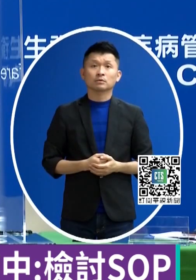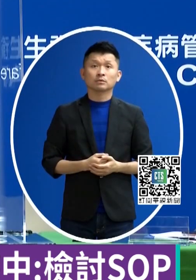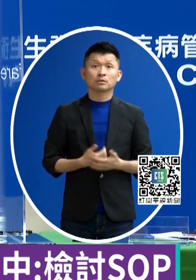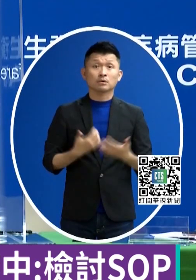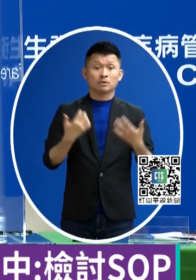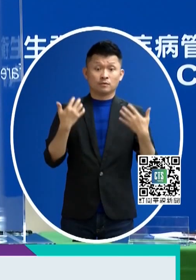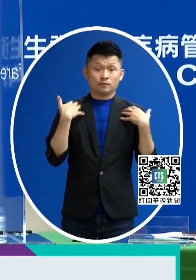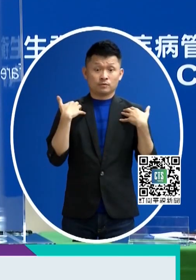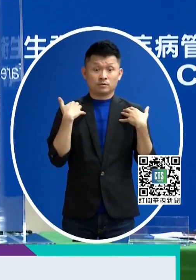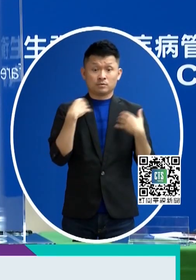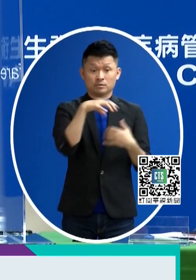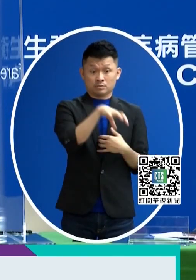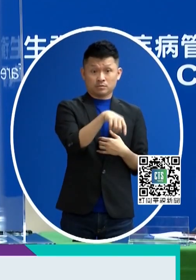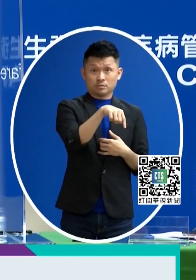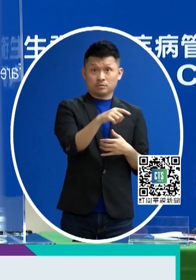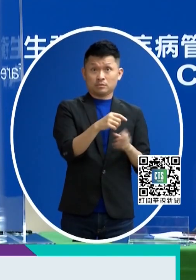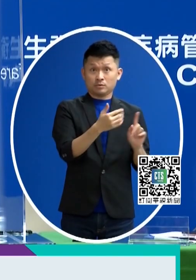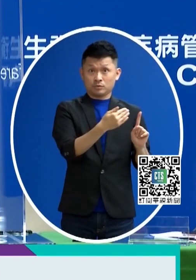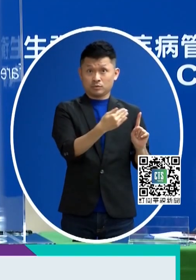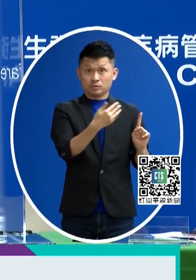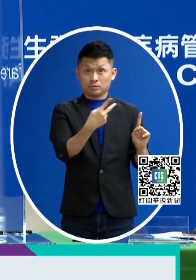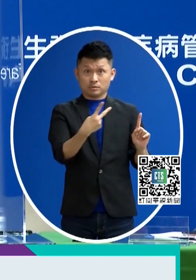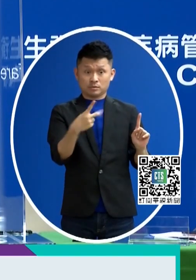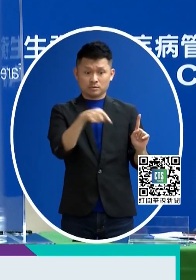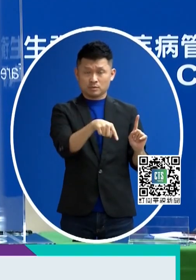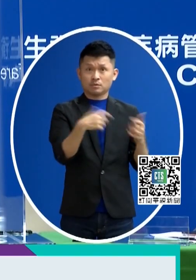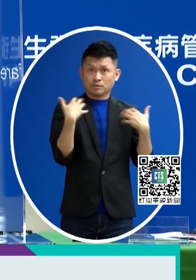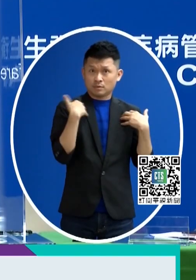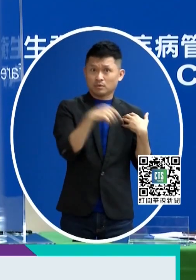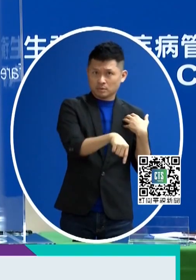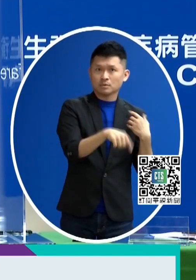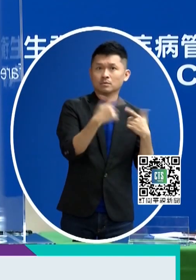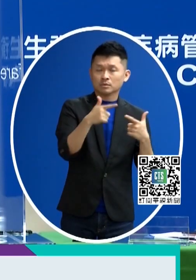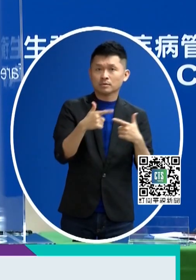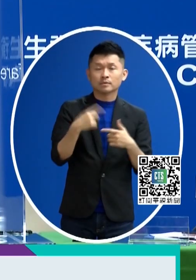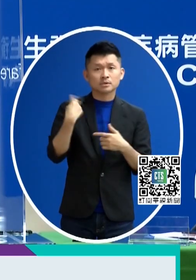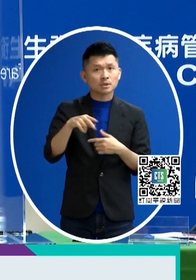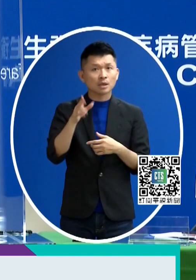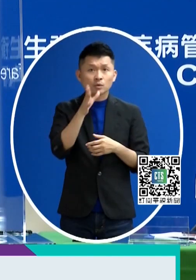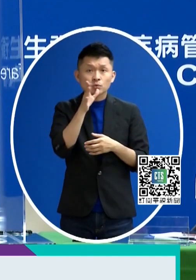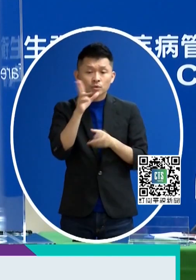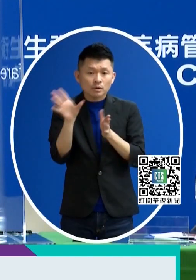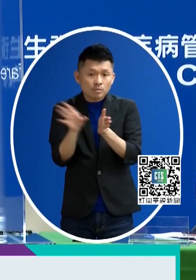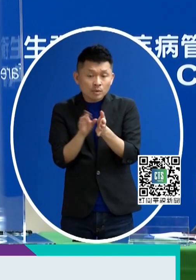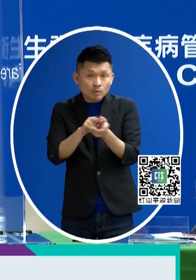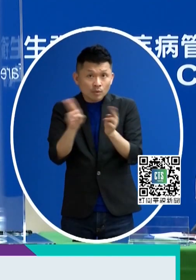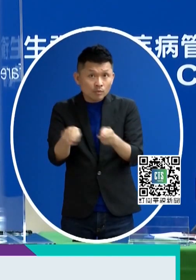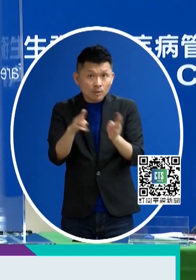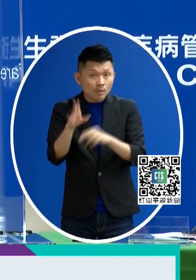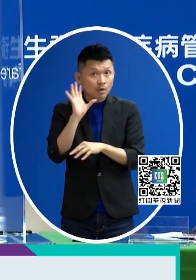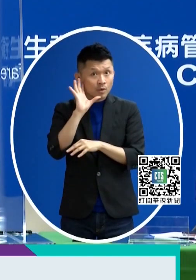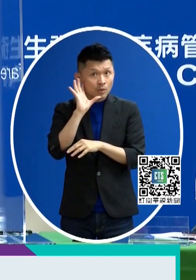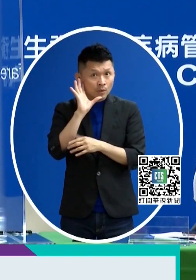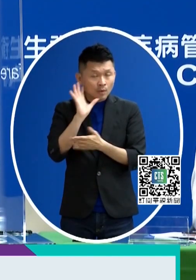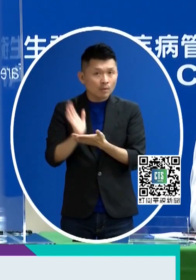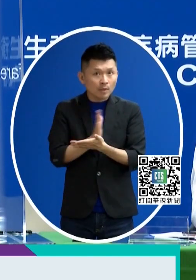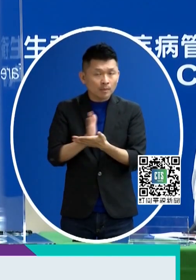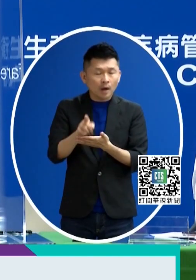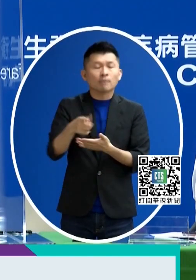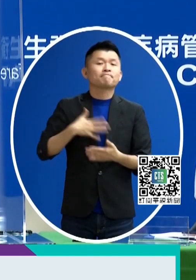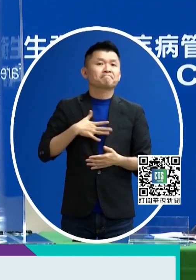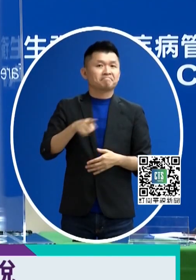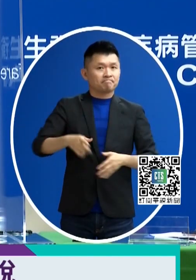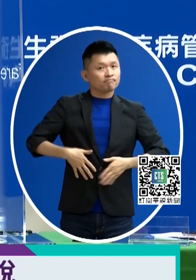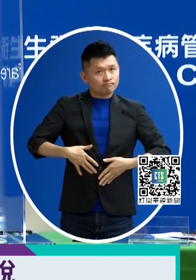不在那个地方，但是我认为，既然我有看过那个录音，我们也是很清楚的说，这是一个紧急的